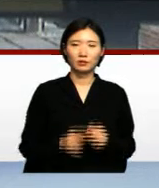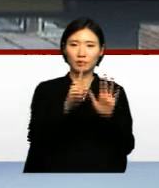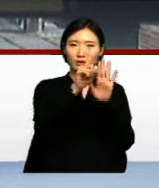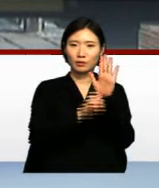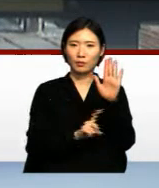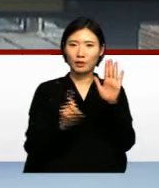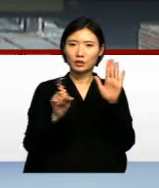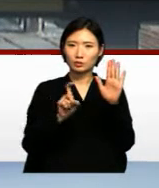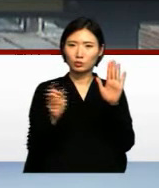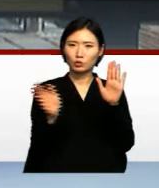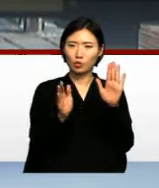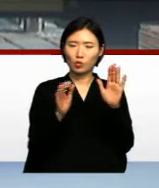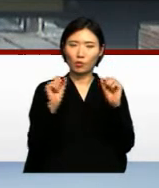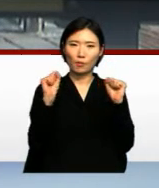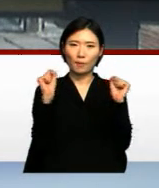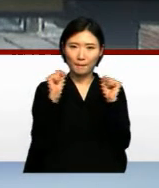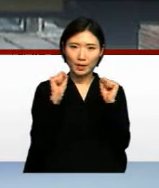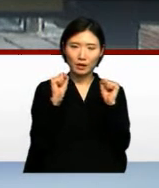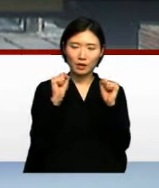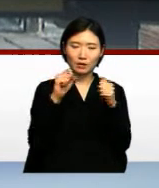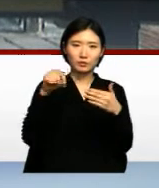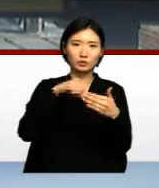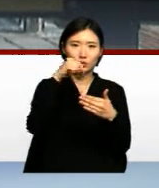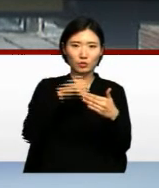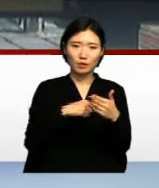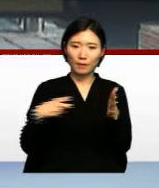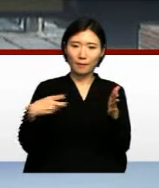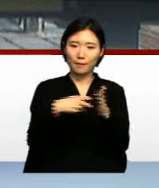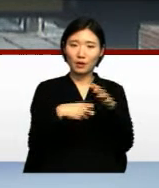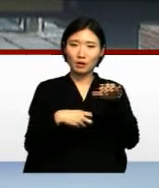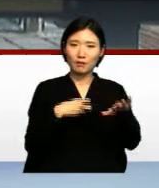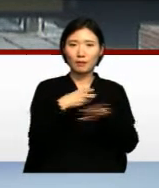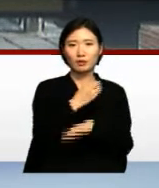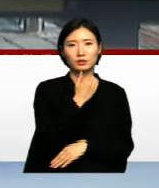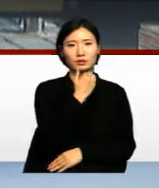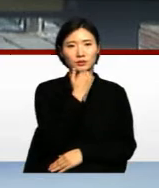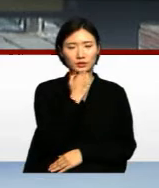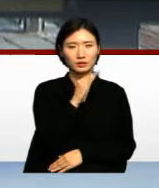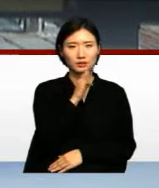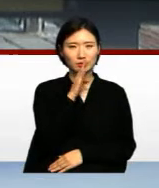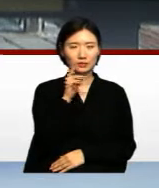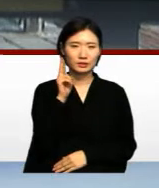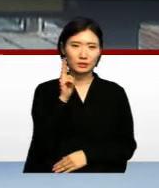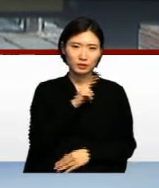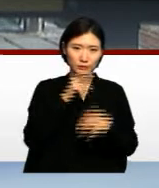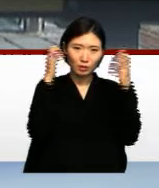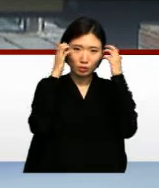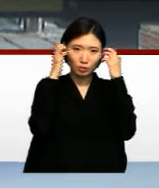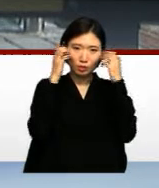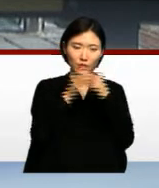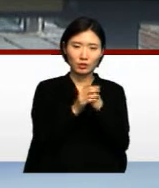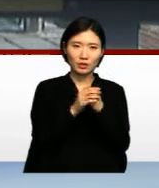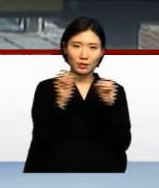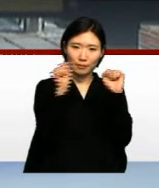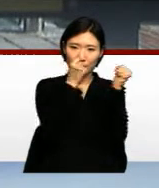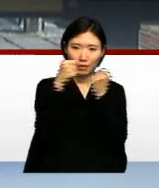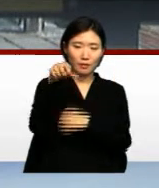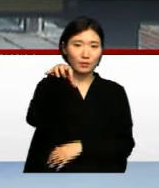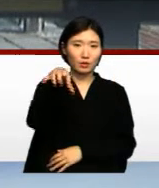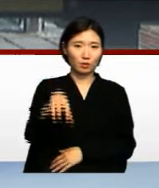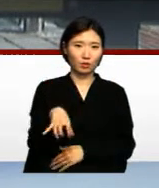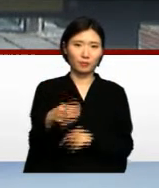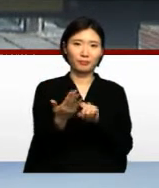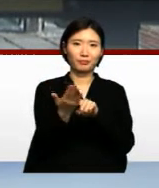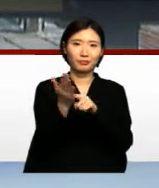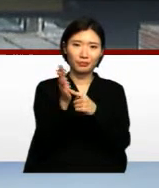영하 10도를 밑도는 강추위 속에 정류장에서 버스를 기다리는 건 말 그대로 고역일 텐데요. 한파 대피소란 게